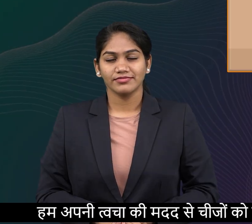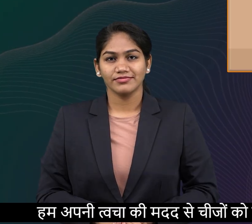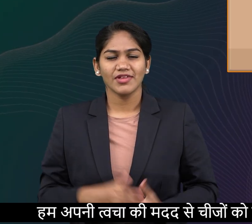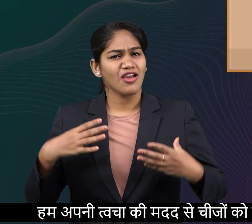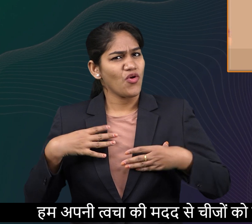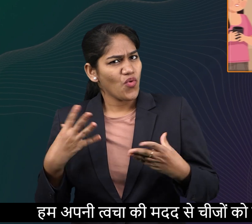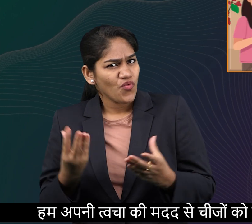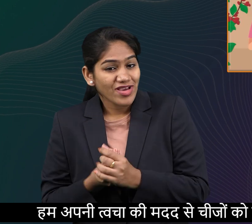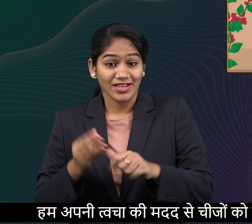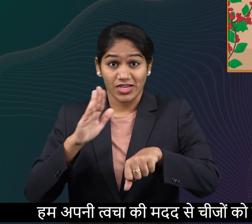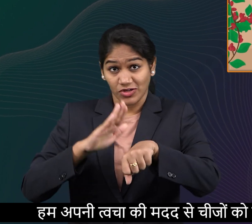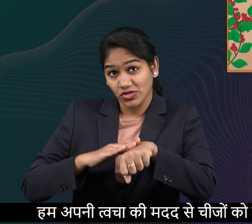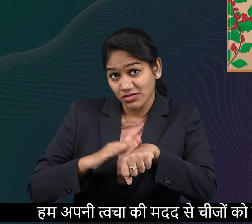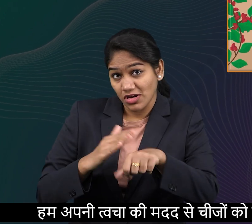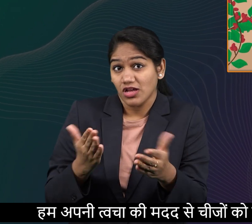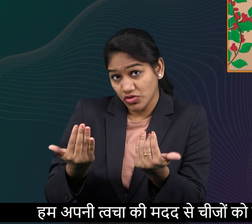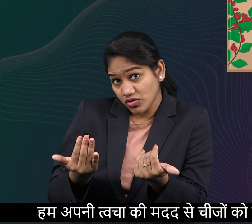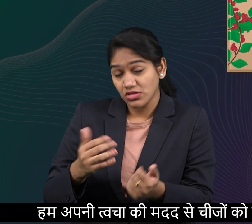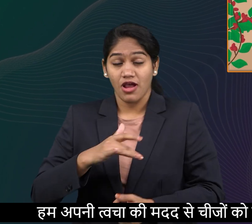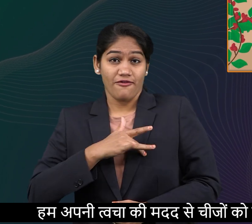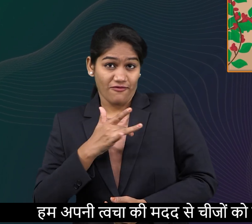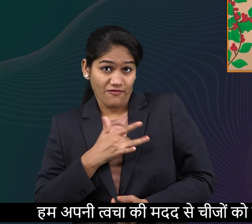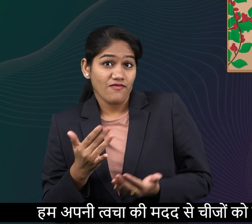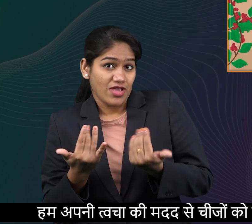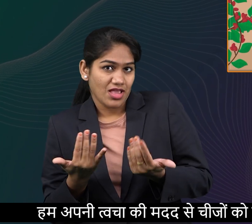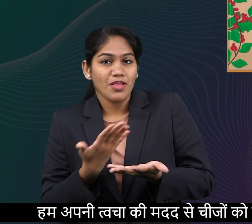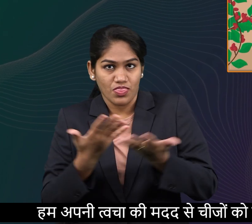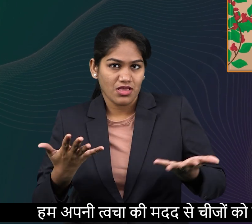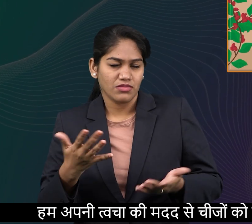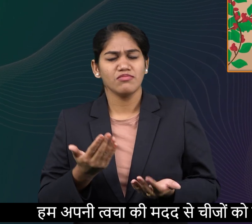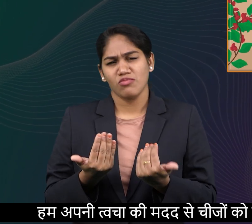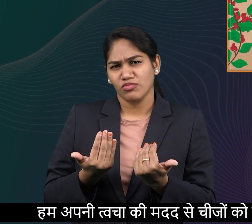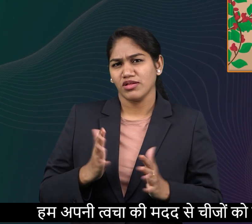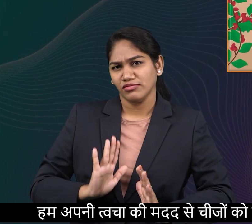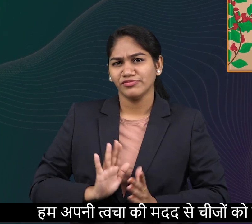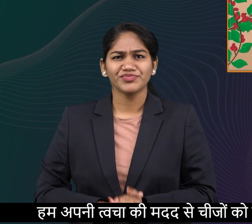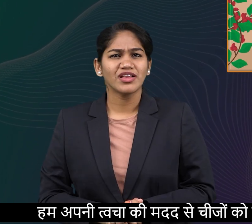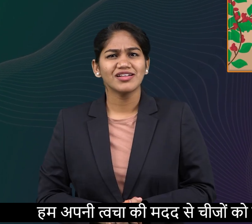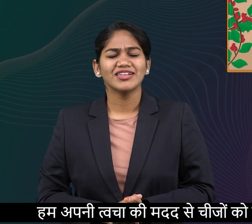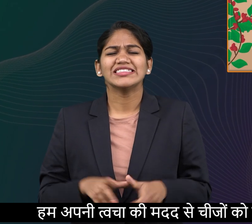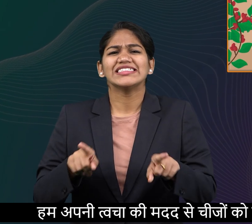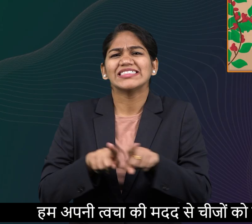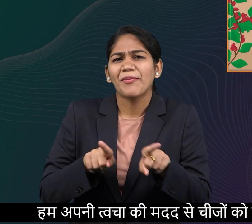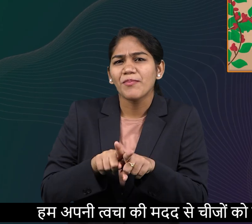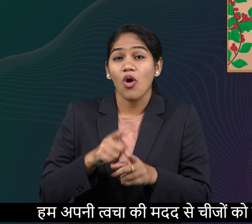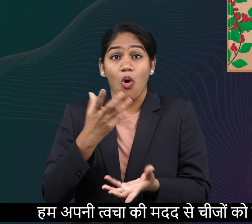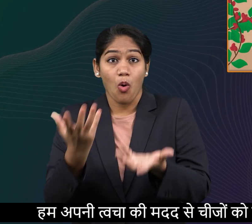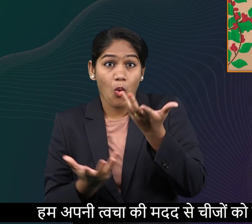हम अपनी त्वचा की मदद से चीजों को छूकर और महसूस कर सकते हैं, और जैसे गर्म और